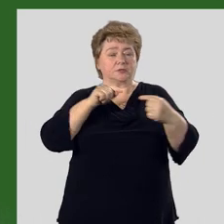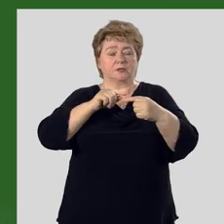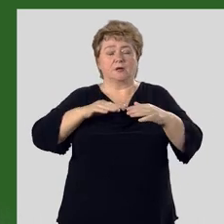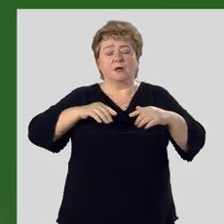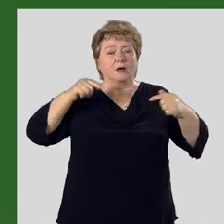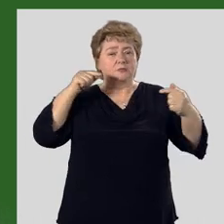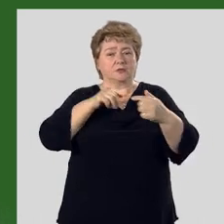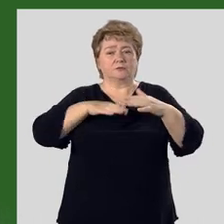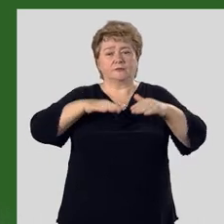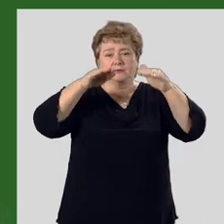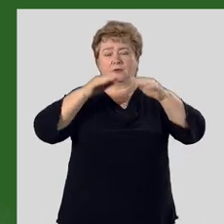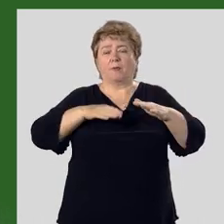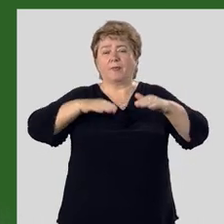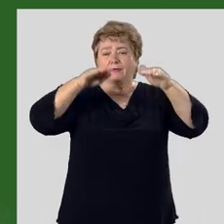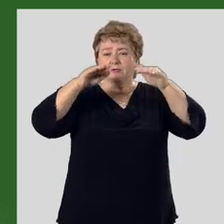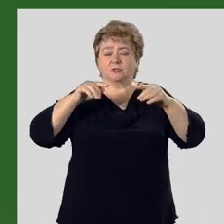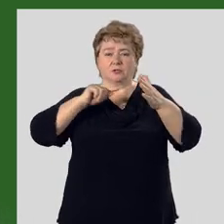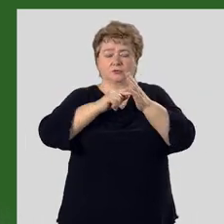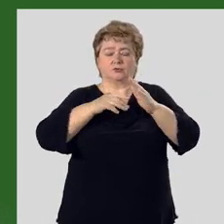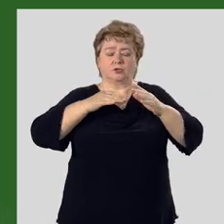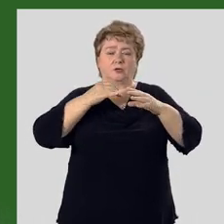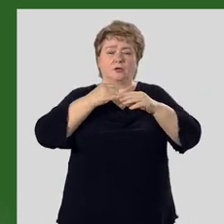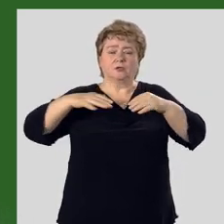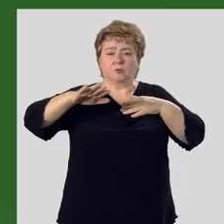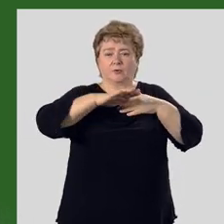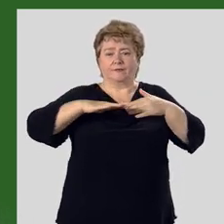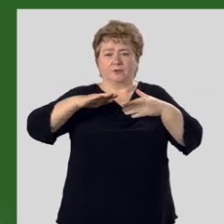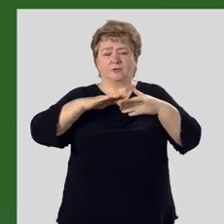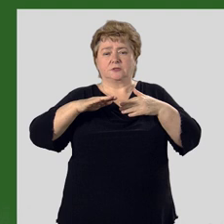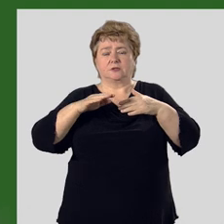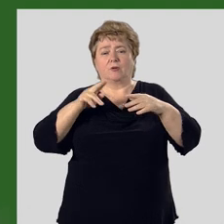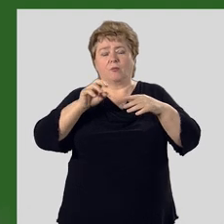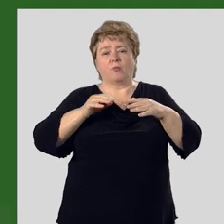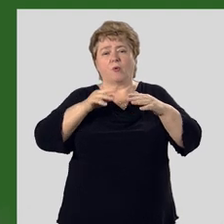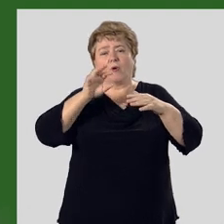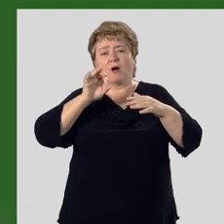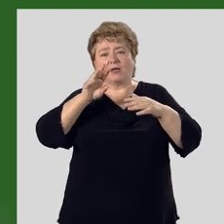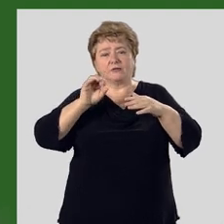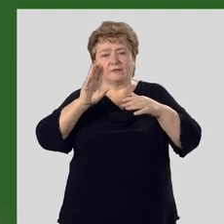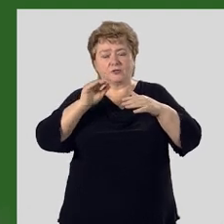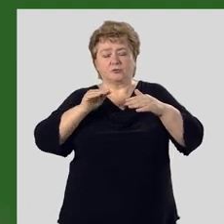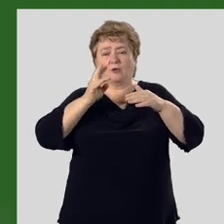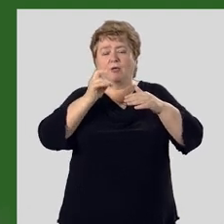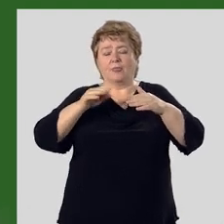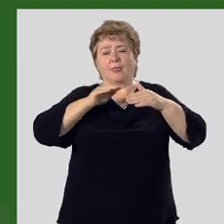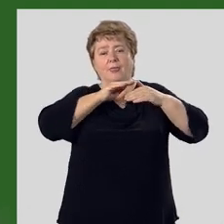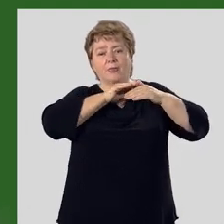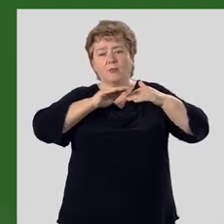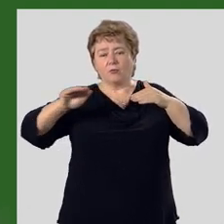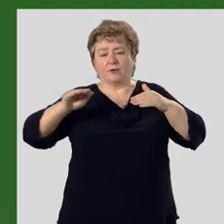Абсолютная высота – это превышение точки земной поверхности по отвесу над уровнем